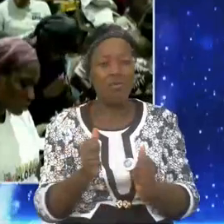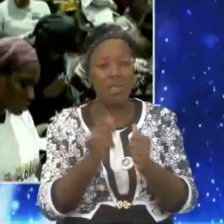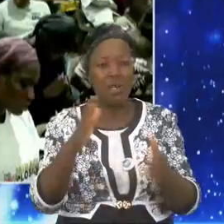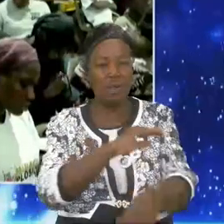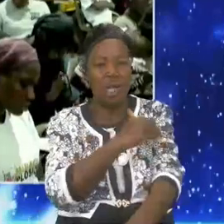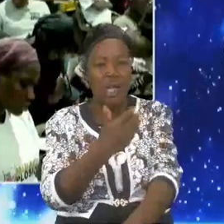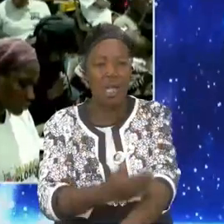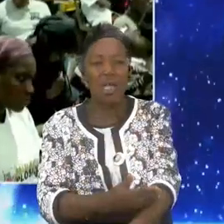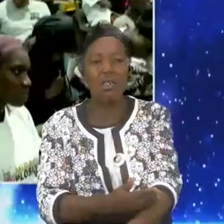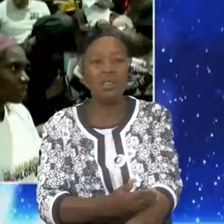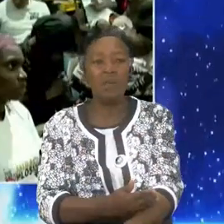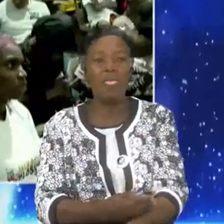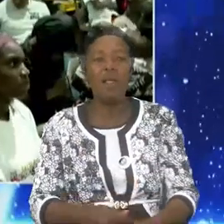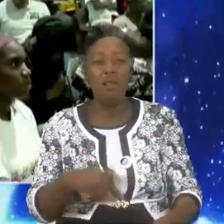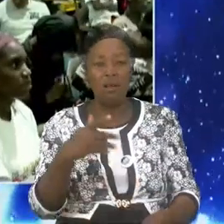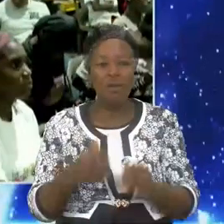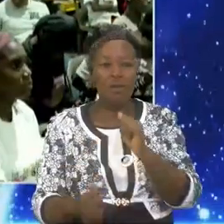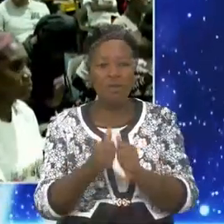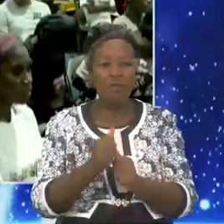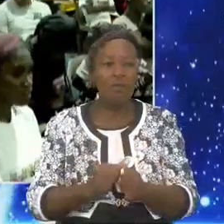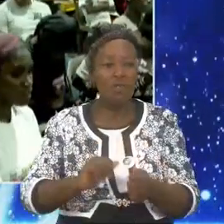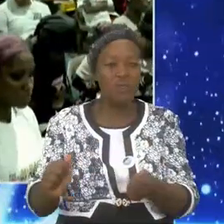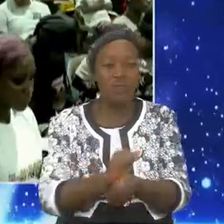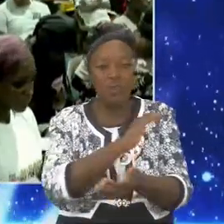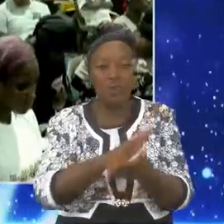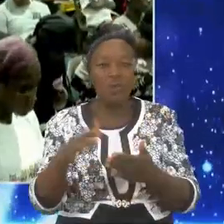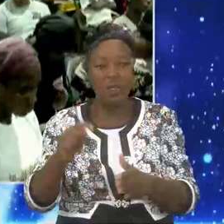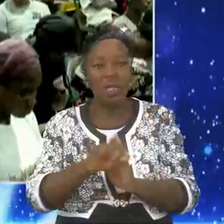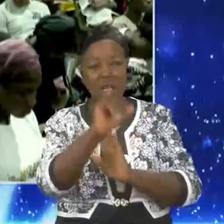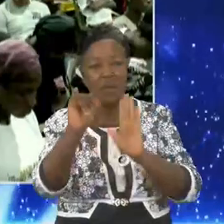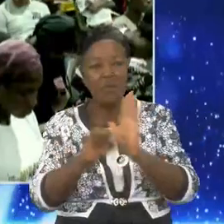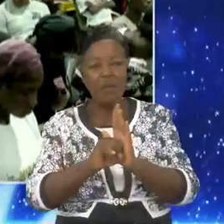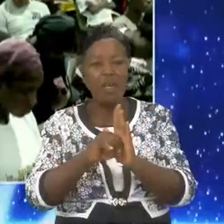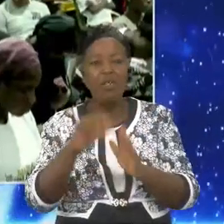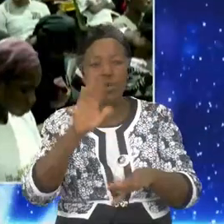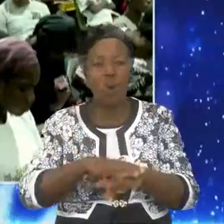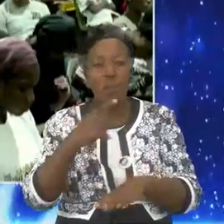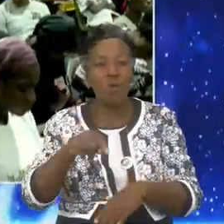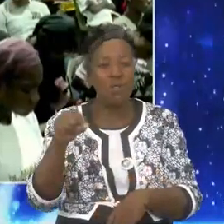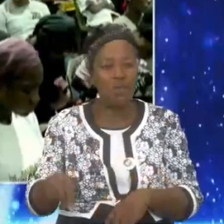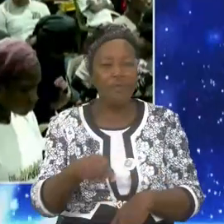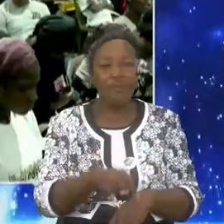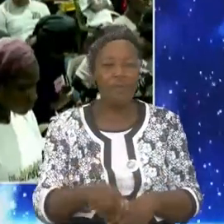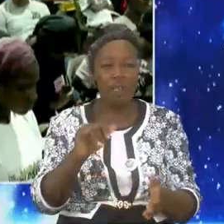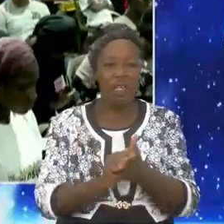les pierres de fer et d'argile de la statue et les mit en pièces.